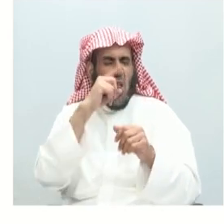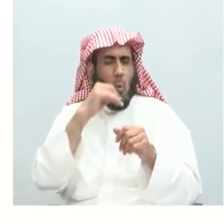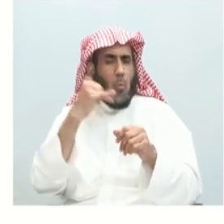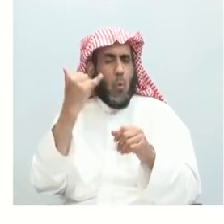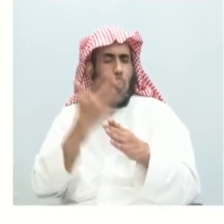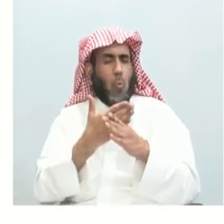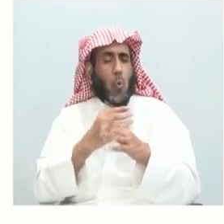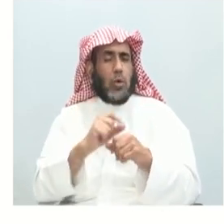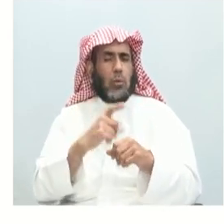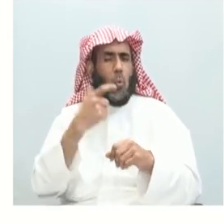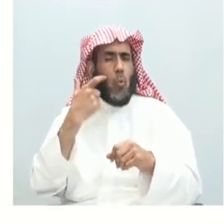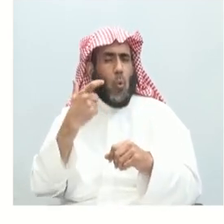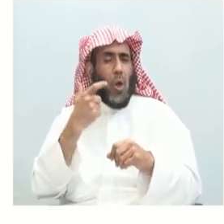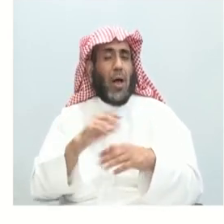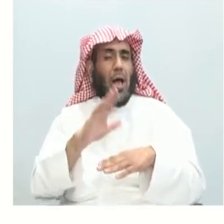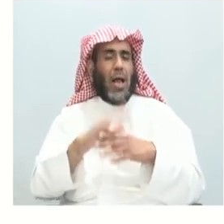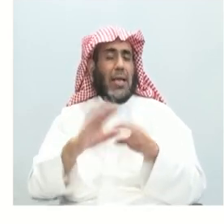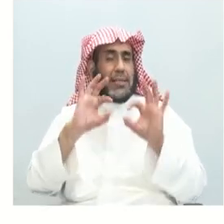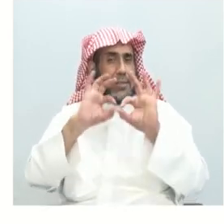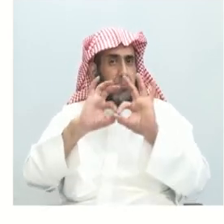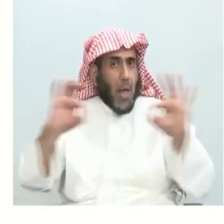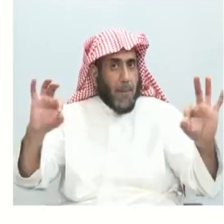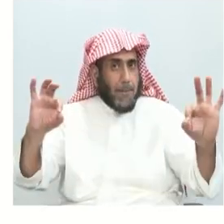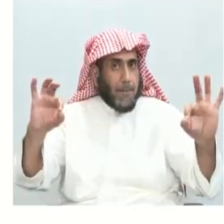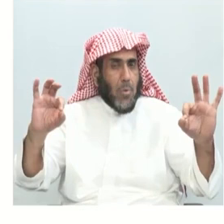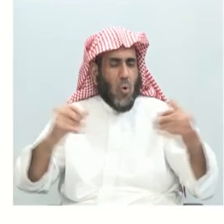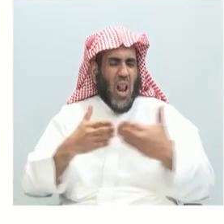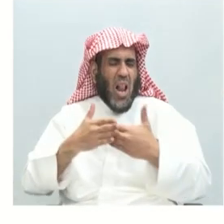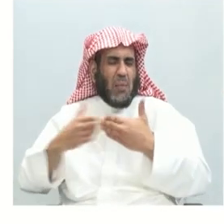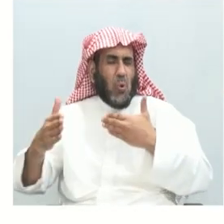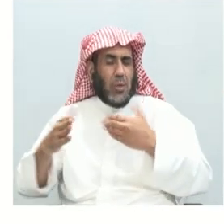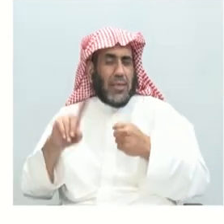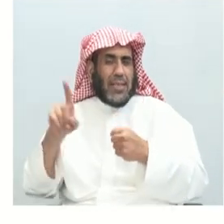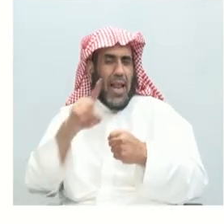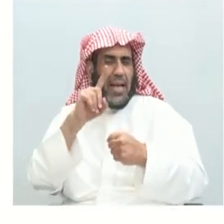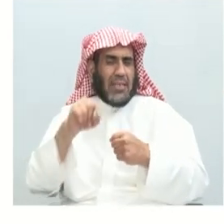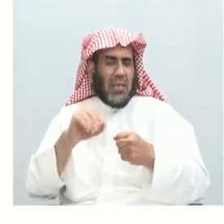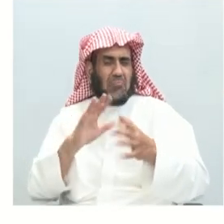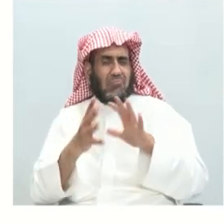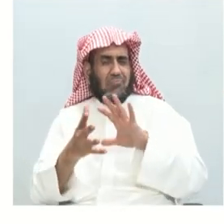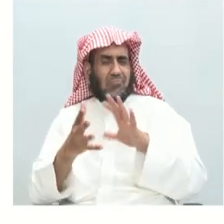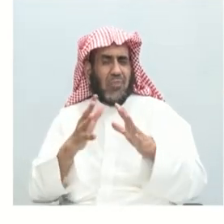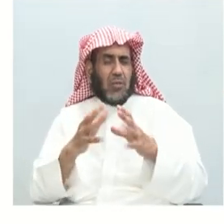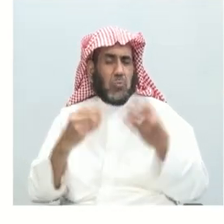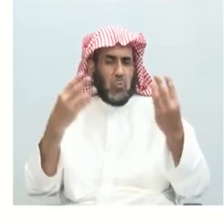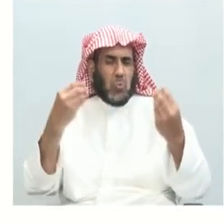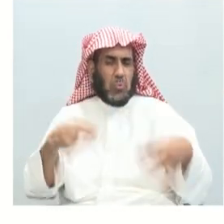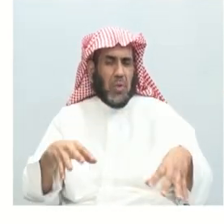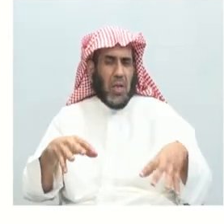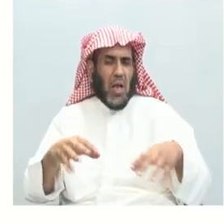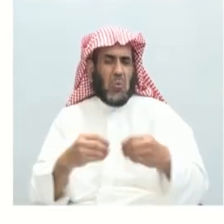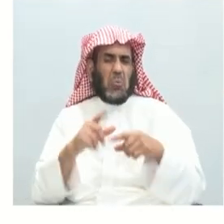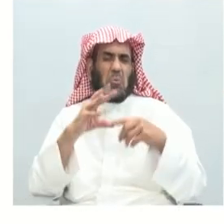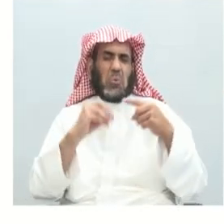وجب الحرص على اتمامه والبعد عن الاخطاء التي قد تبطله او